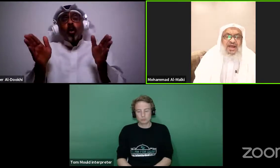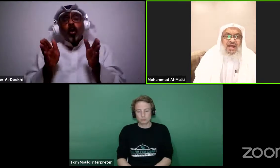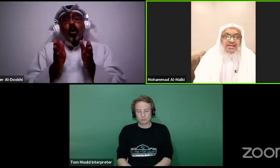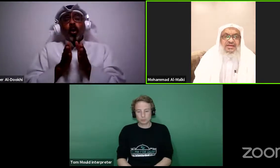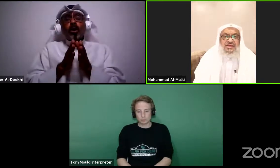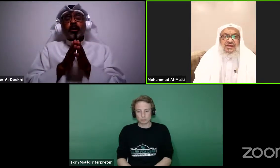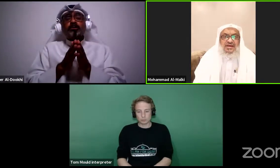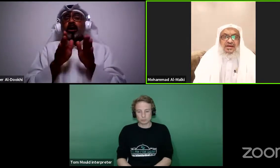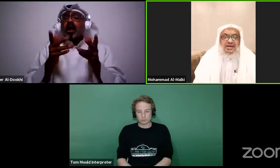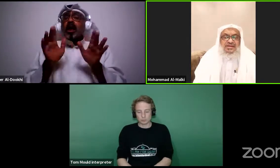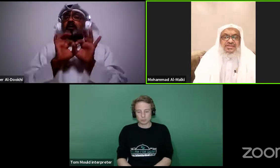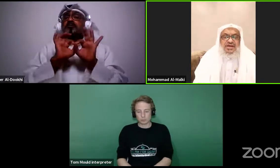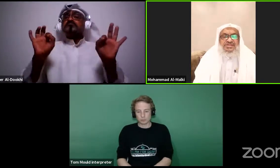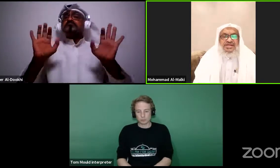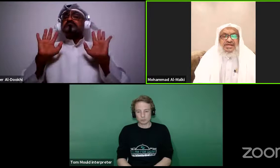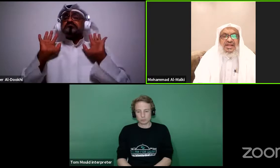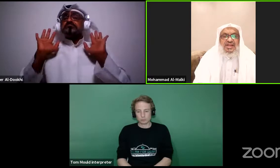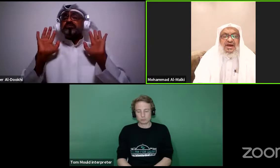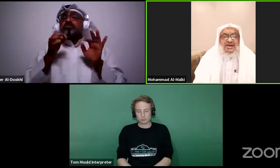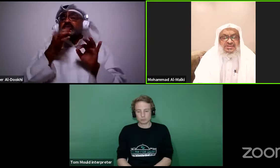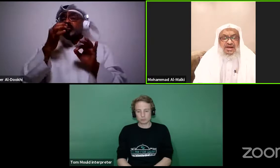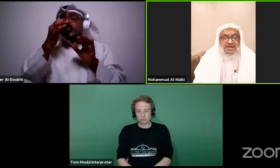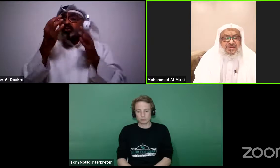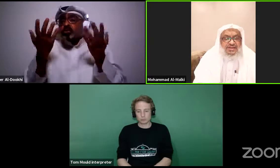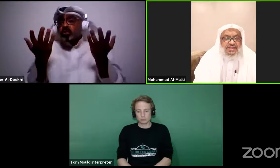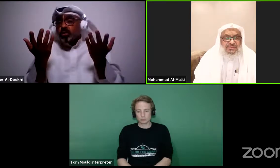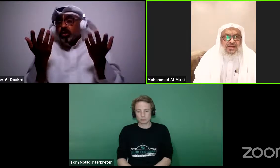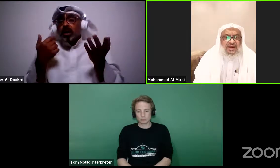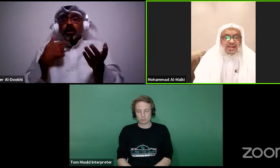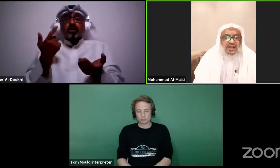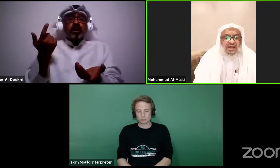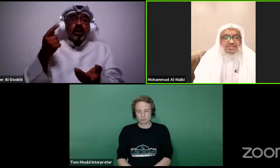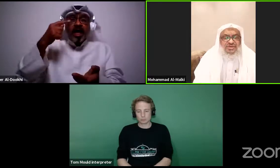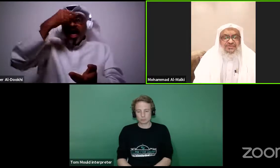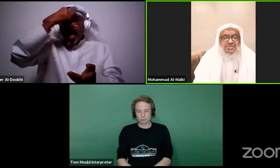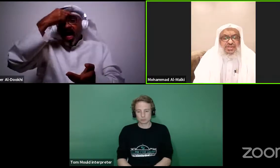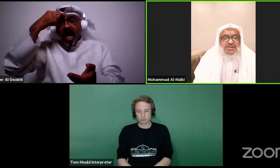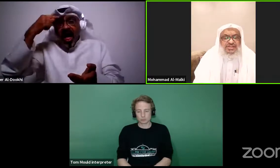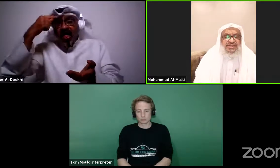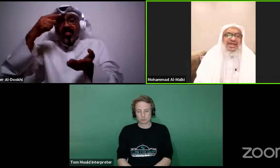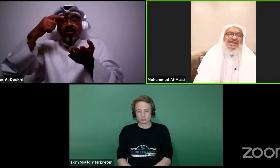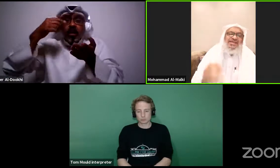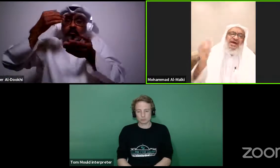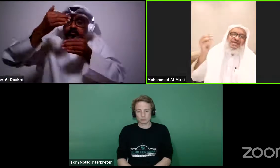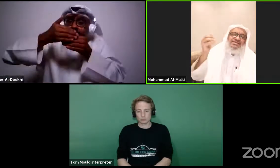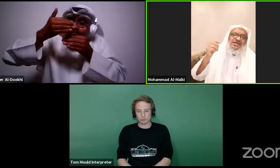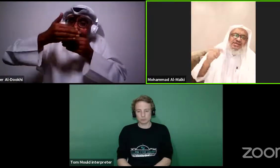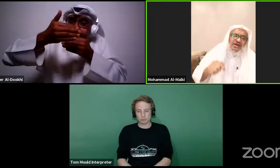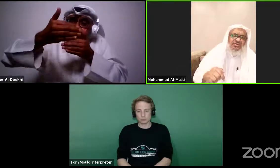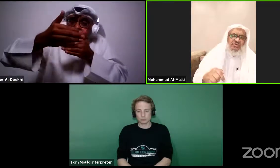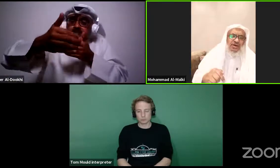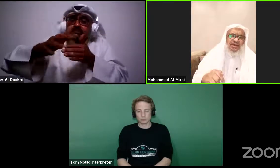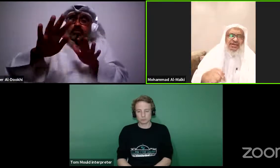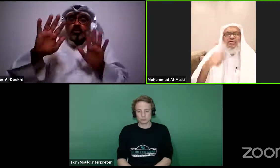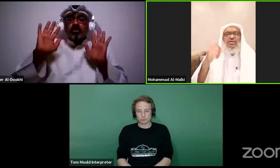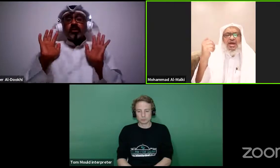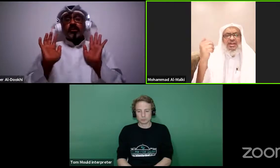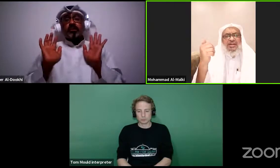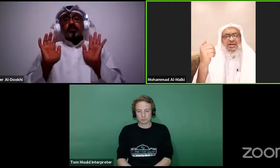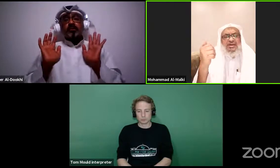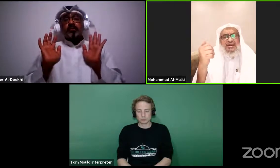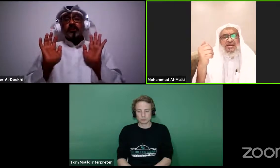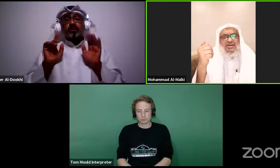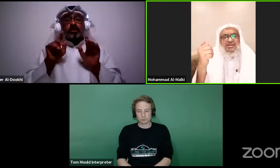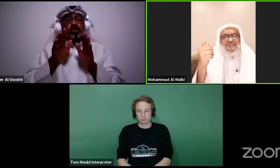وهذا يعني تقدير الأقدار، كما قال الله عز وجل في سورة القدر: إنا أنزلناه أي